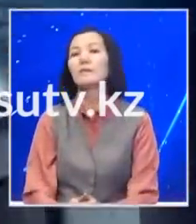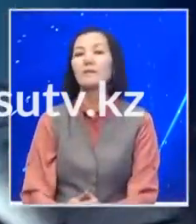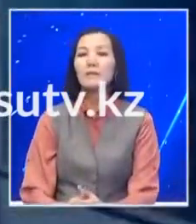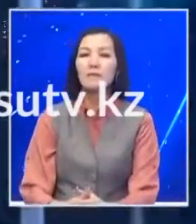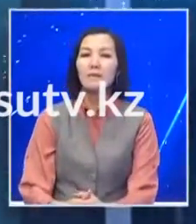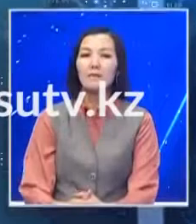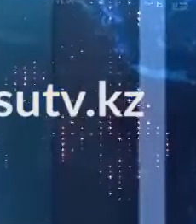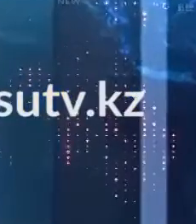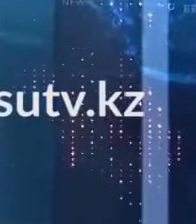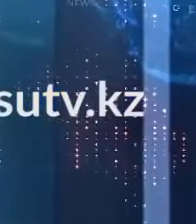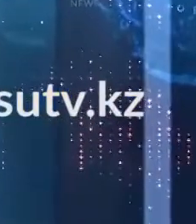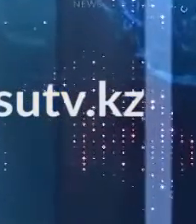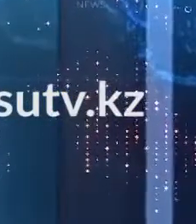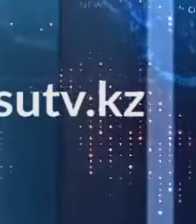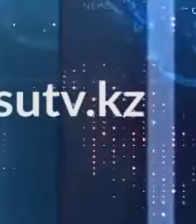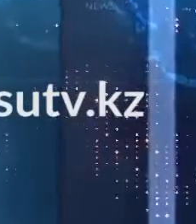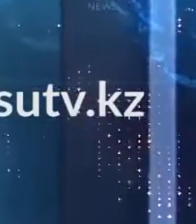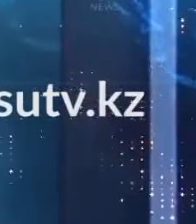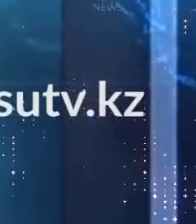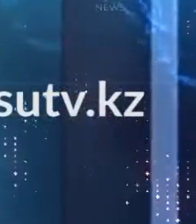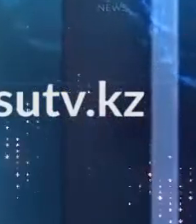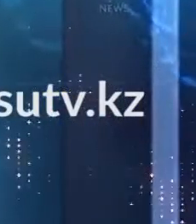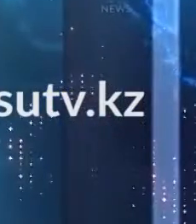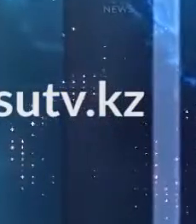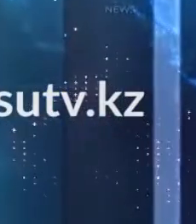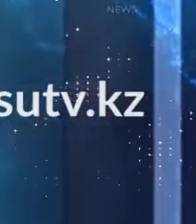Айнин Ақдайберген, Нұржан Мұқанов, Жетісу арнасы.